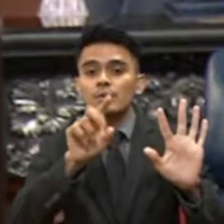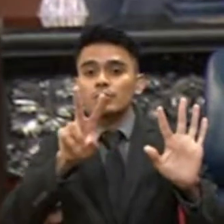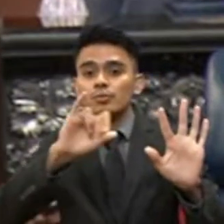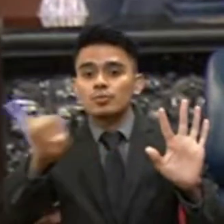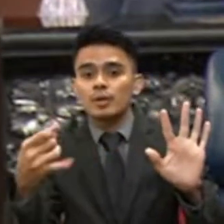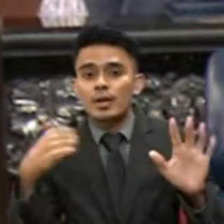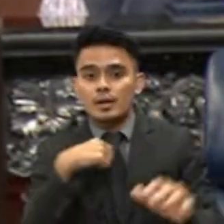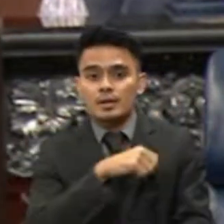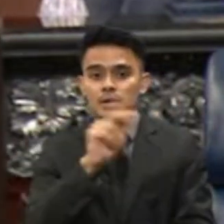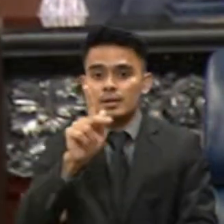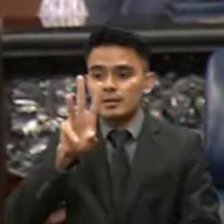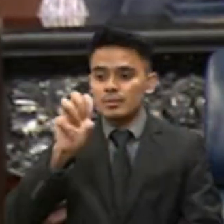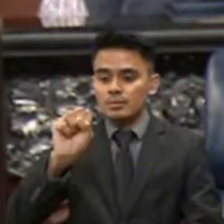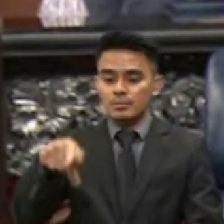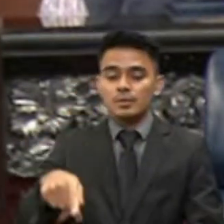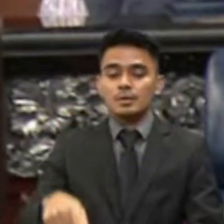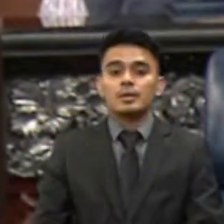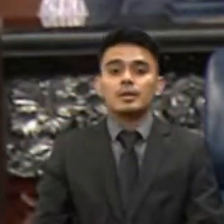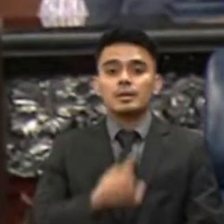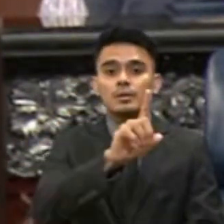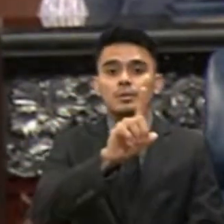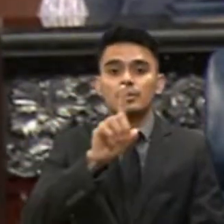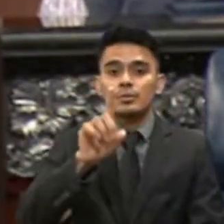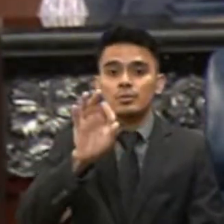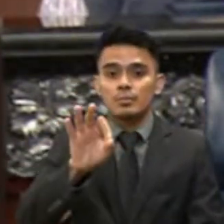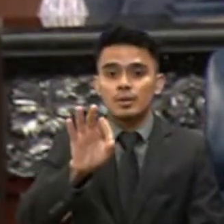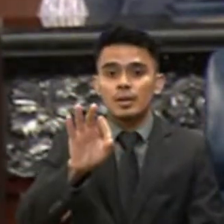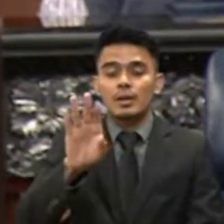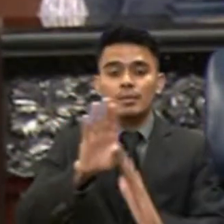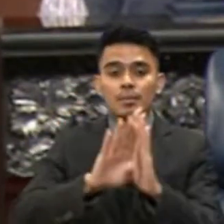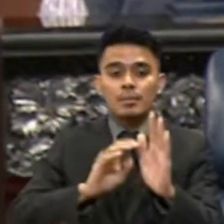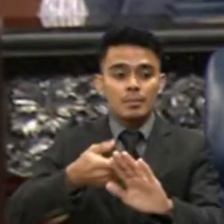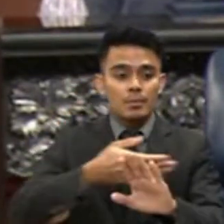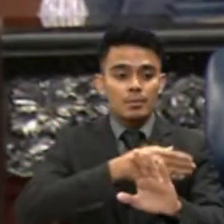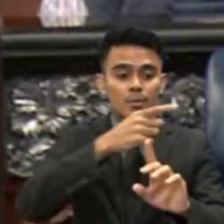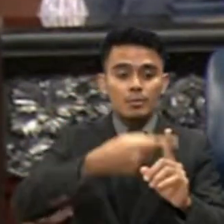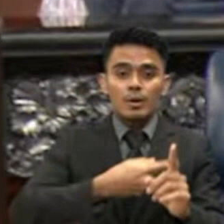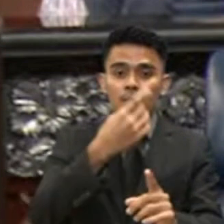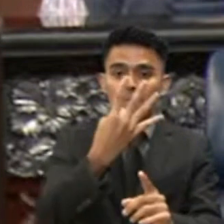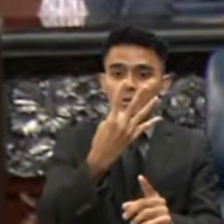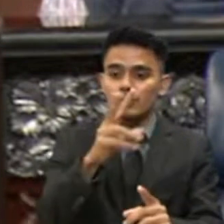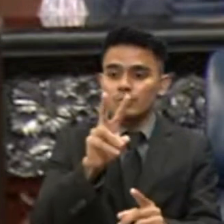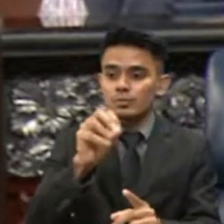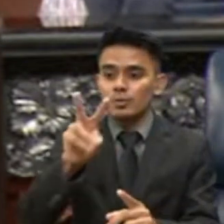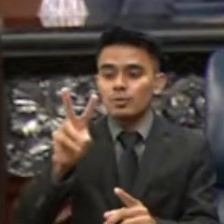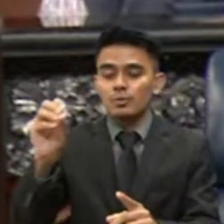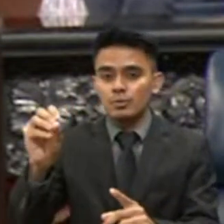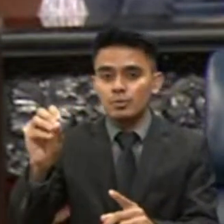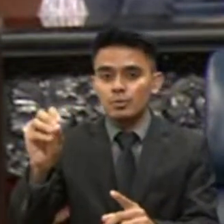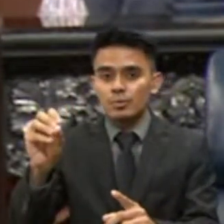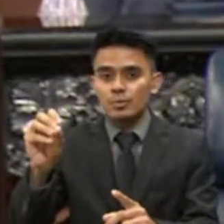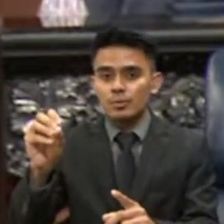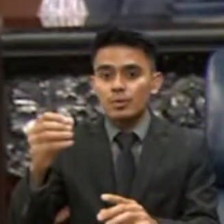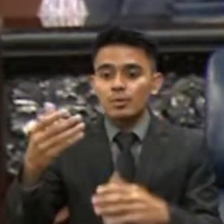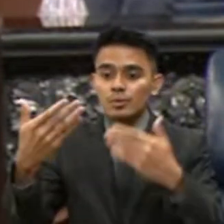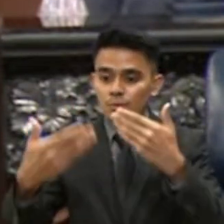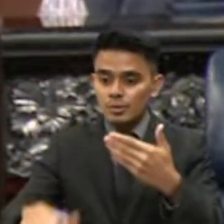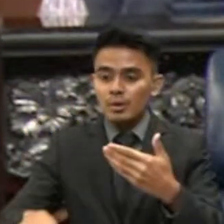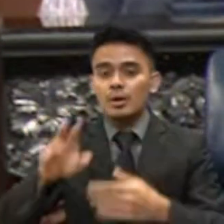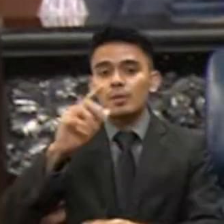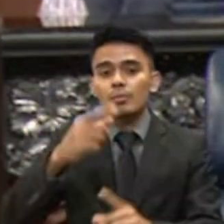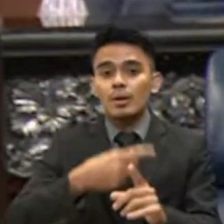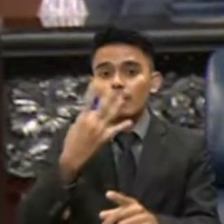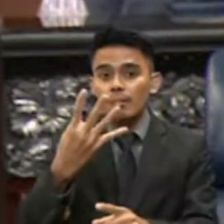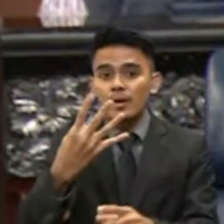ahli pada 151 billion sebelum April 2020 selepas April